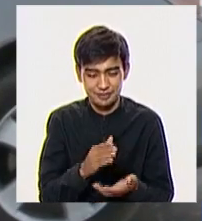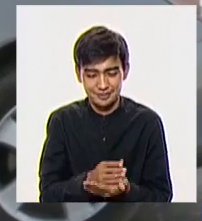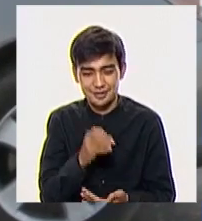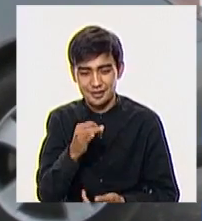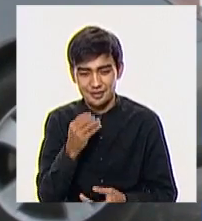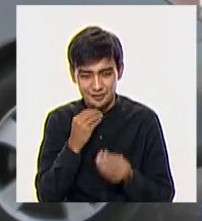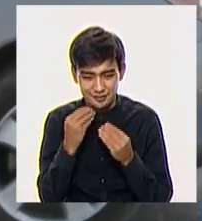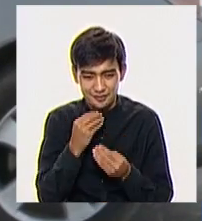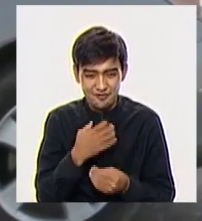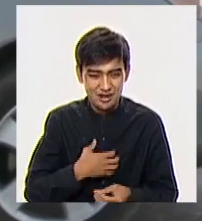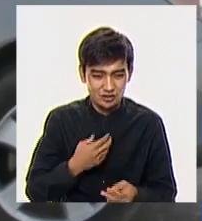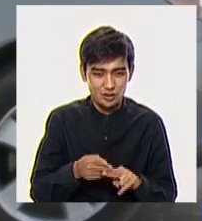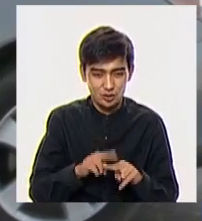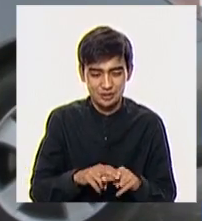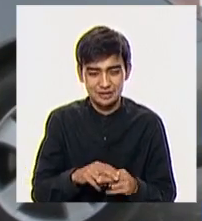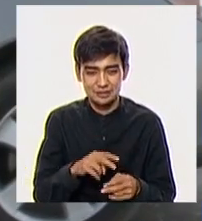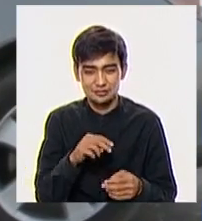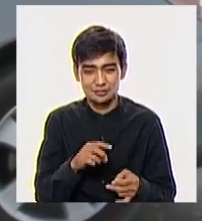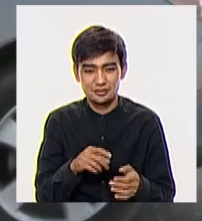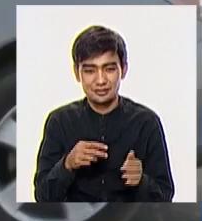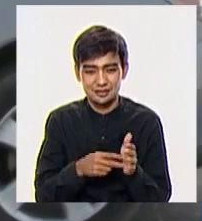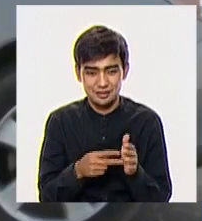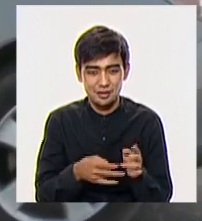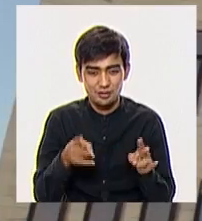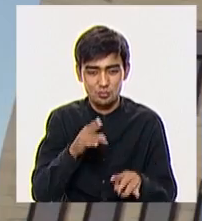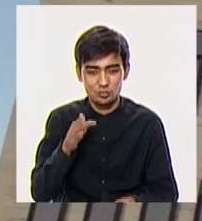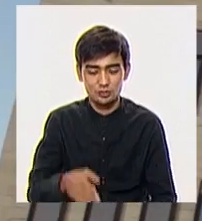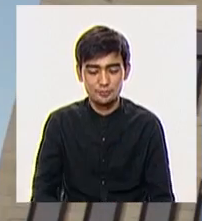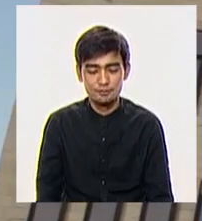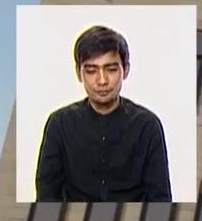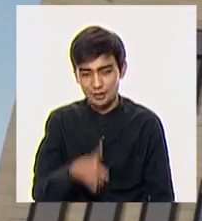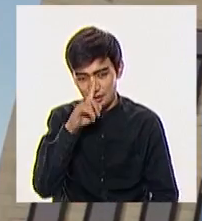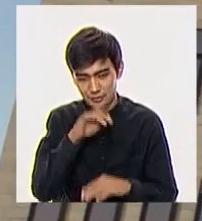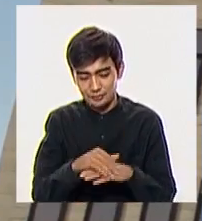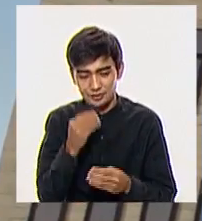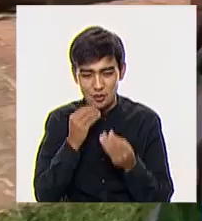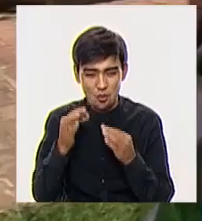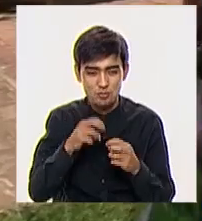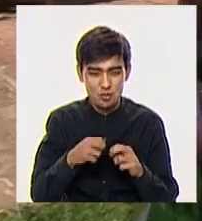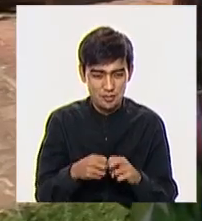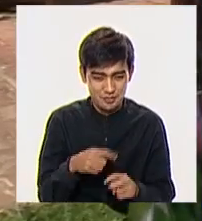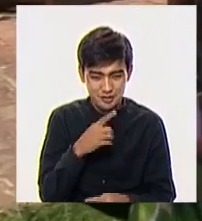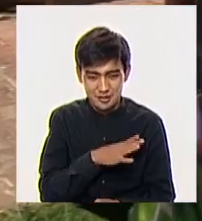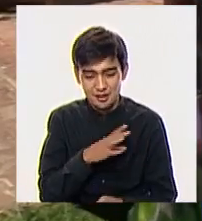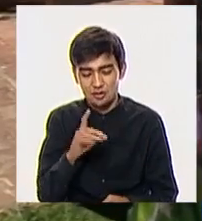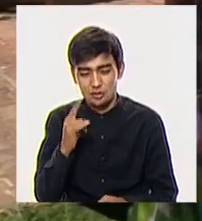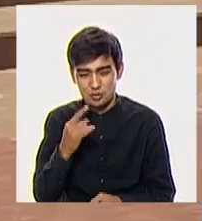тауарларын белгіленген бағада қала тұрғындарына ұсынып келеді. Әкімдік жалпы азық-түлік мәселесін айтқанда бала санына орай берілетін